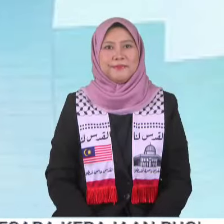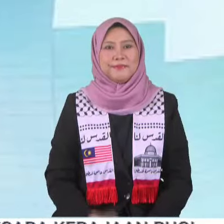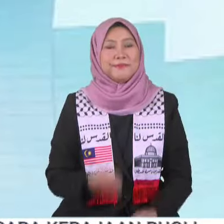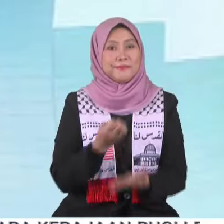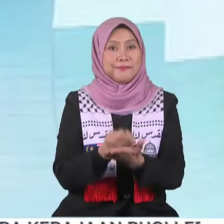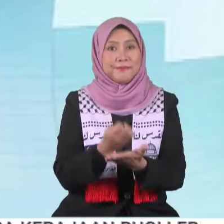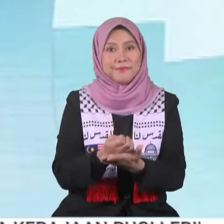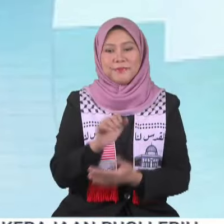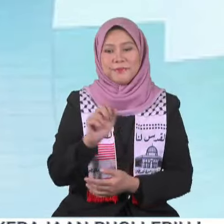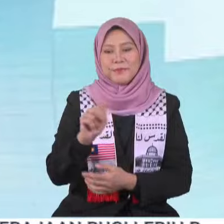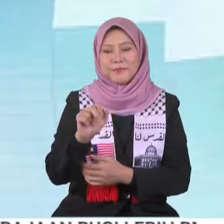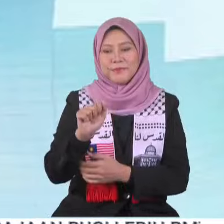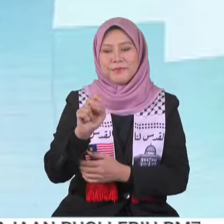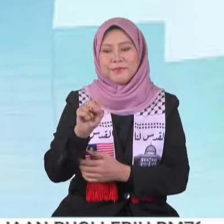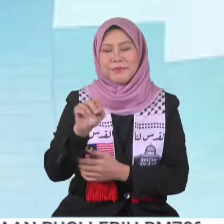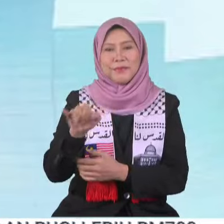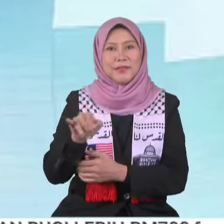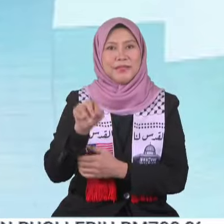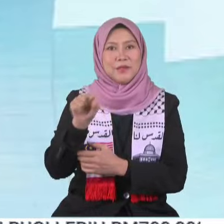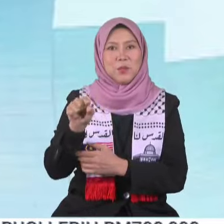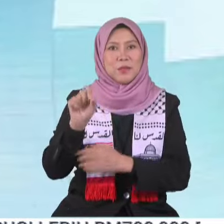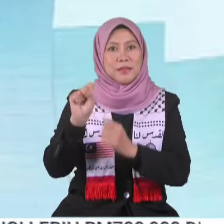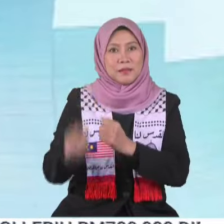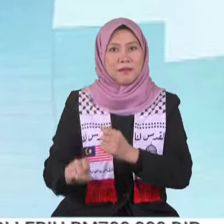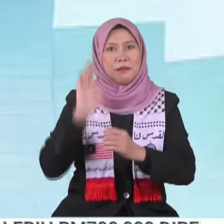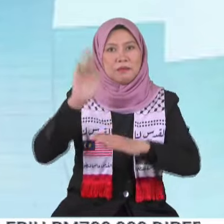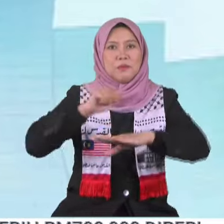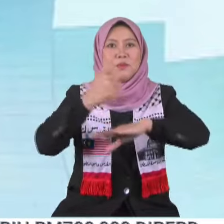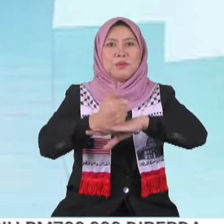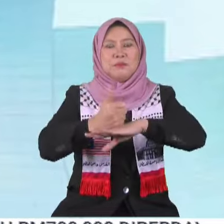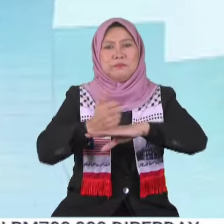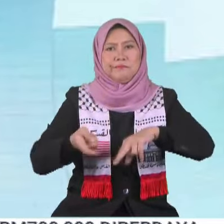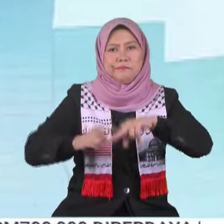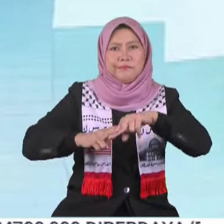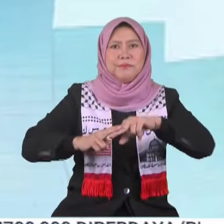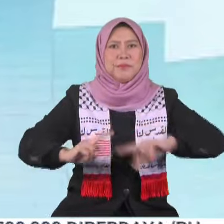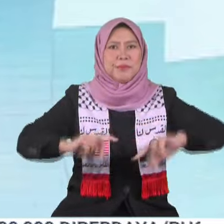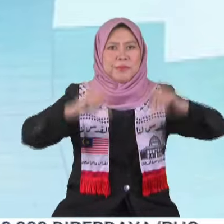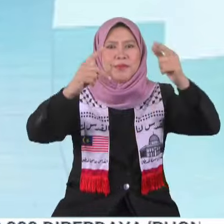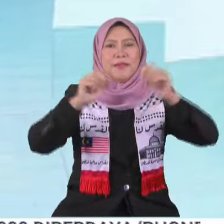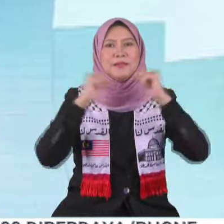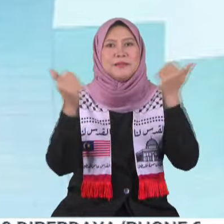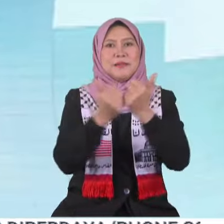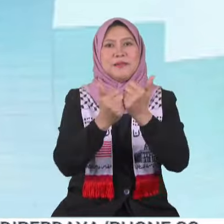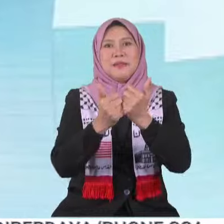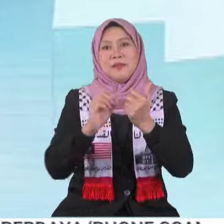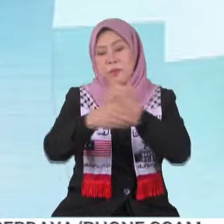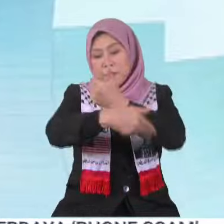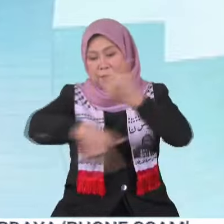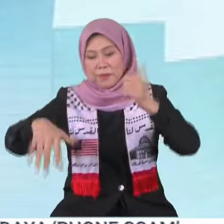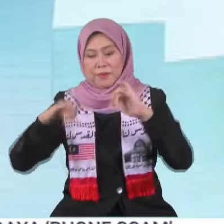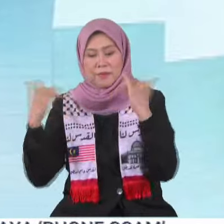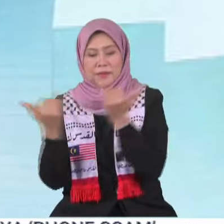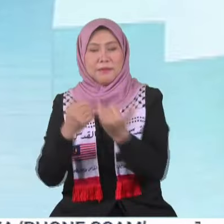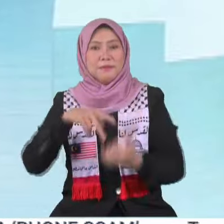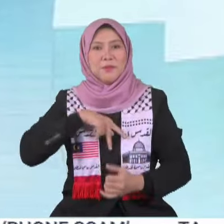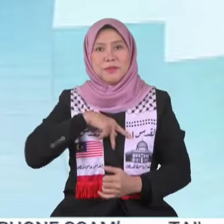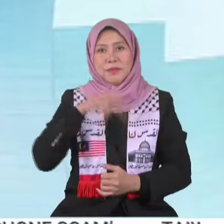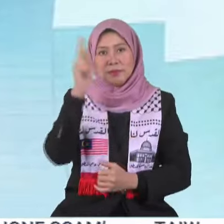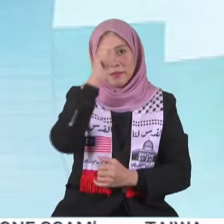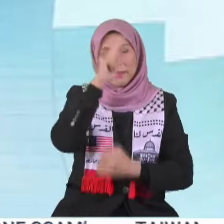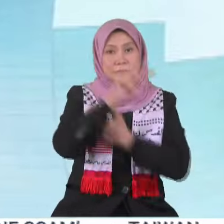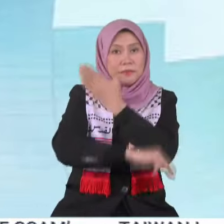Koridor ekonomi Anjung Selatan bakal diwujudkan dan usaha tingkat semula prestasi agensi serta anak syarikat milik kerajaan negeri.